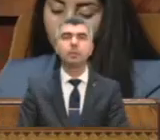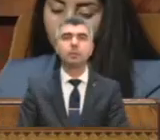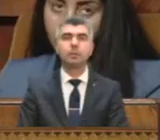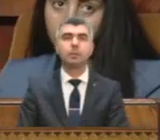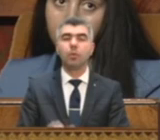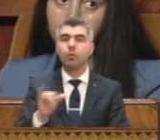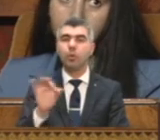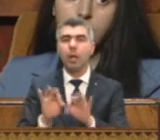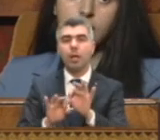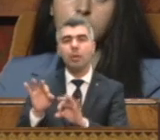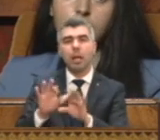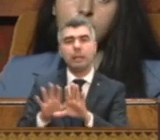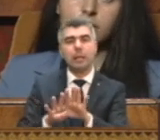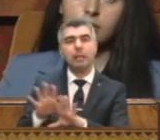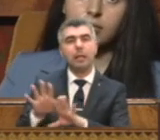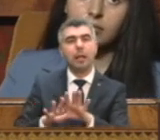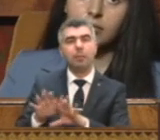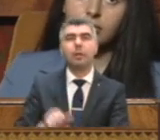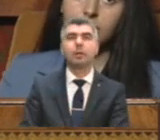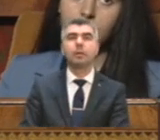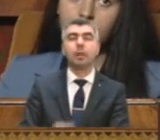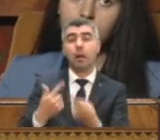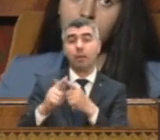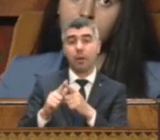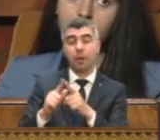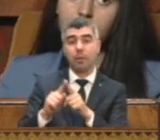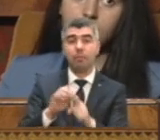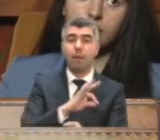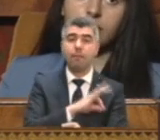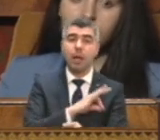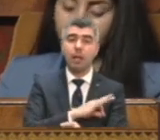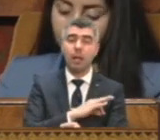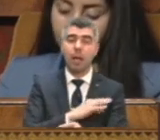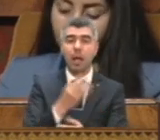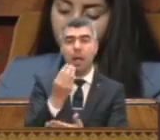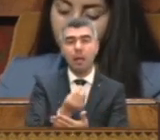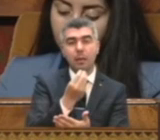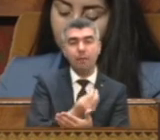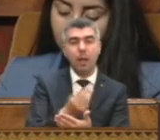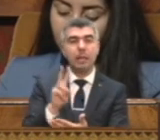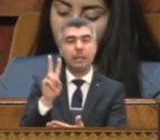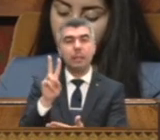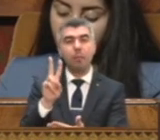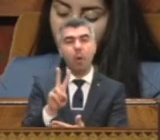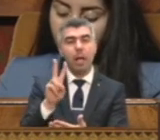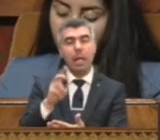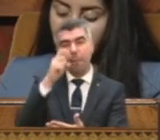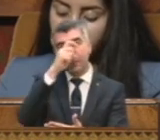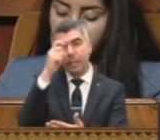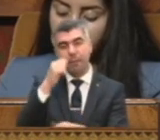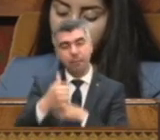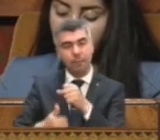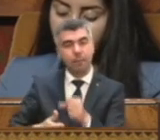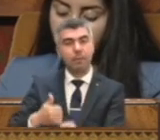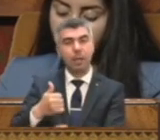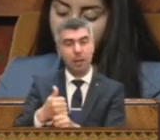عن الإجراءات والتدابير المتخذة لضمان استفادة الأطفال من المخيمات الصيفية لهذه السنة، لا